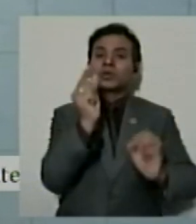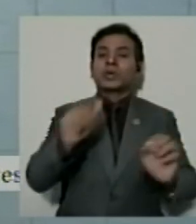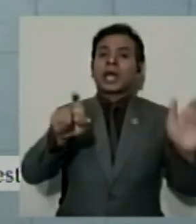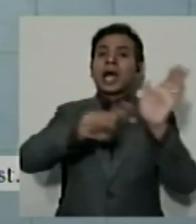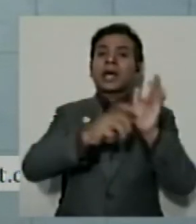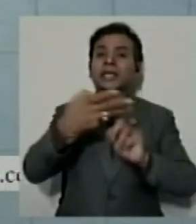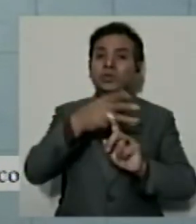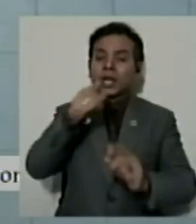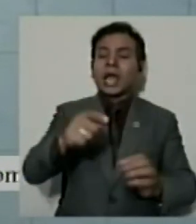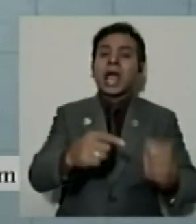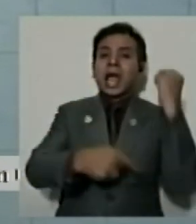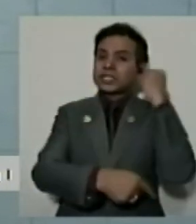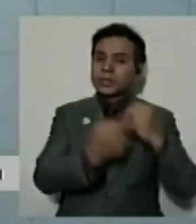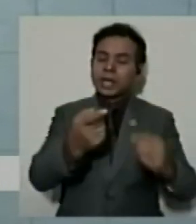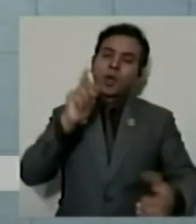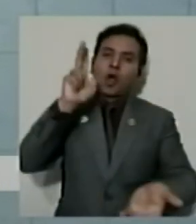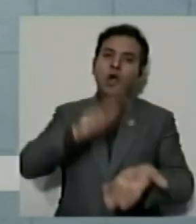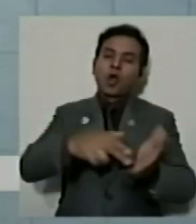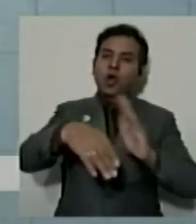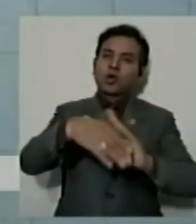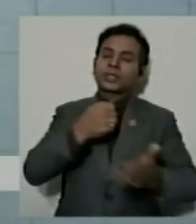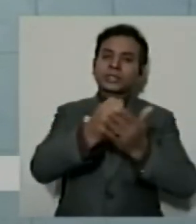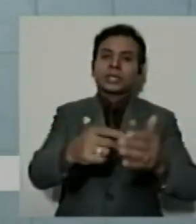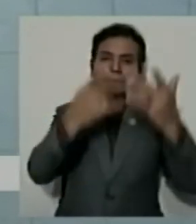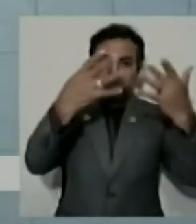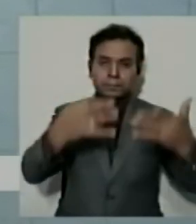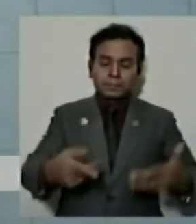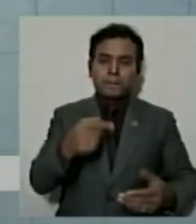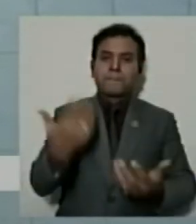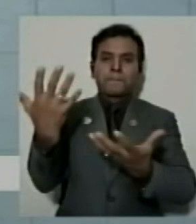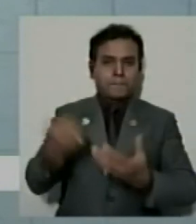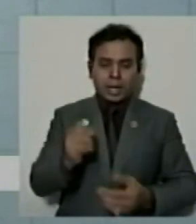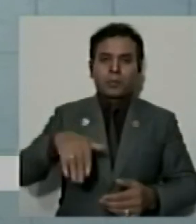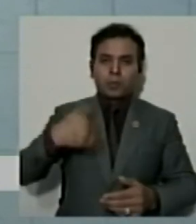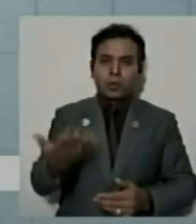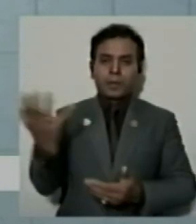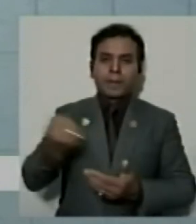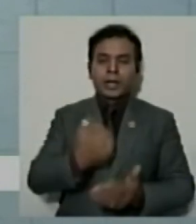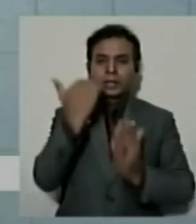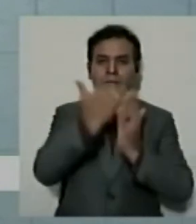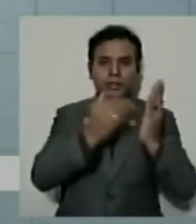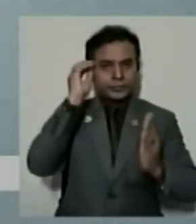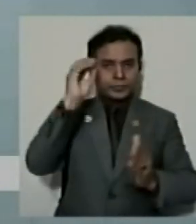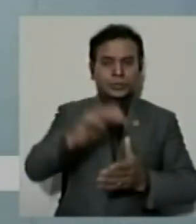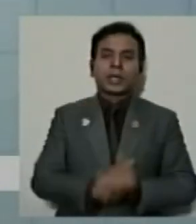আমরা আবেদন করেছে ল্যাবেইট হসপিটাল, ইবনে সিনা হসপিটাল ঢাকার মধ্যে এবং ঢাকার